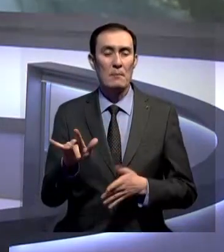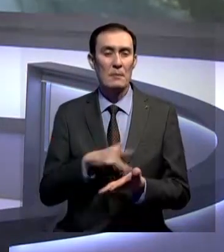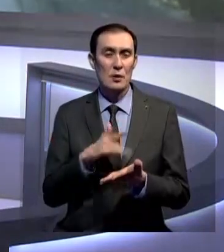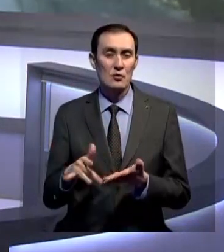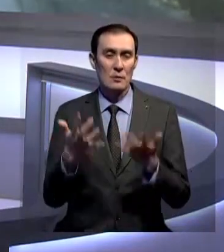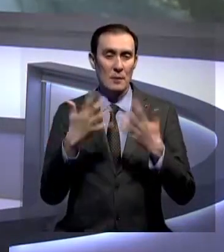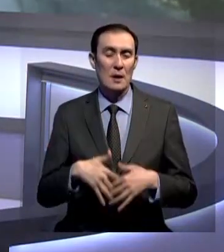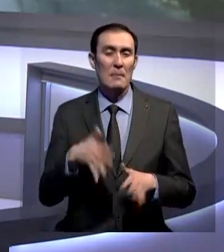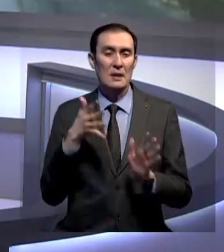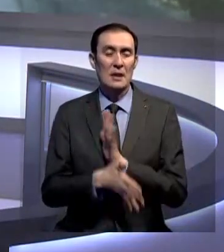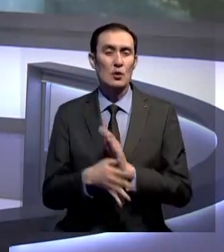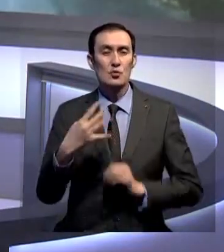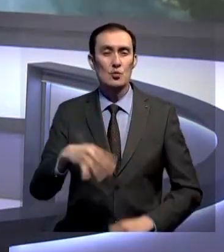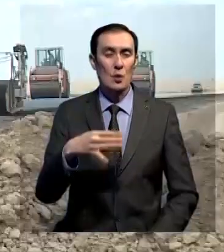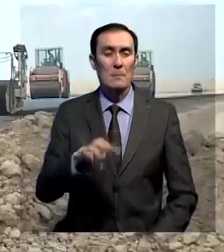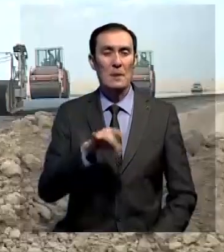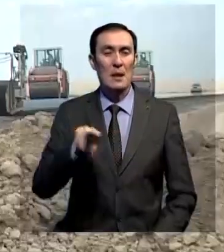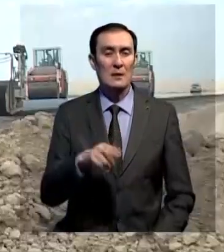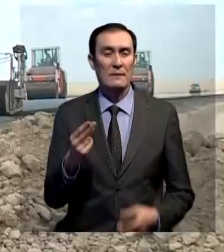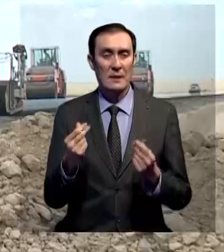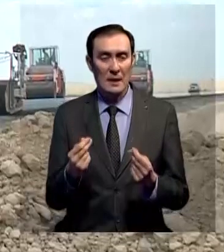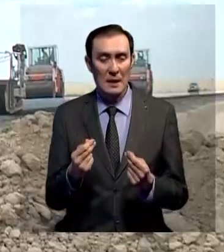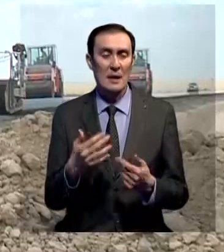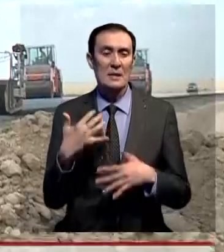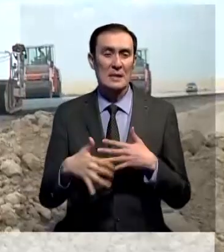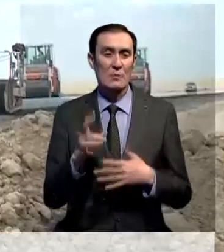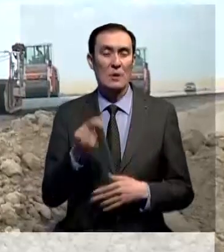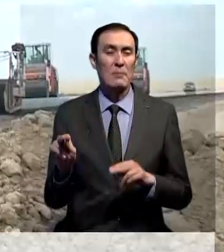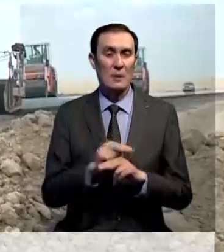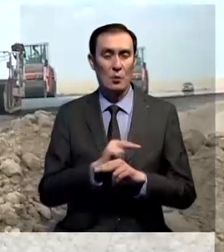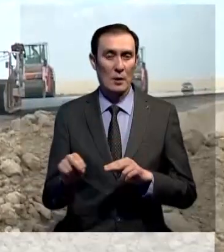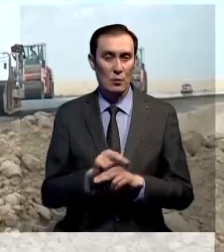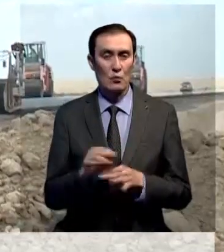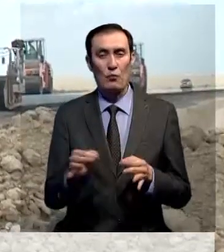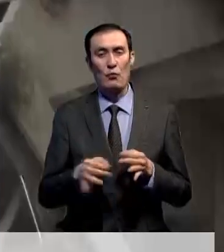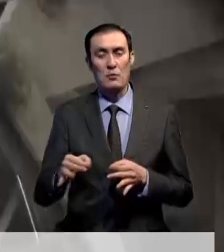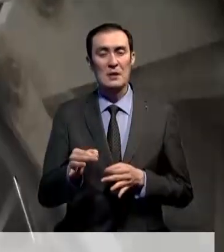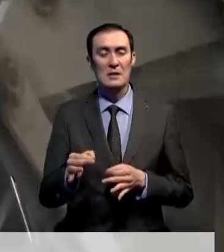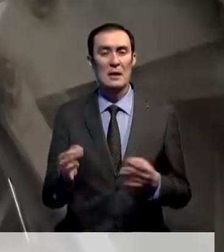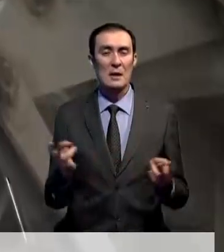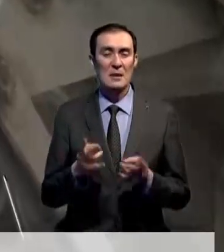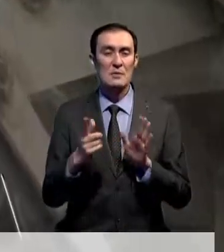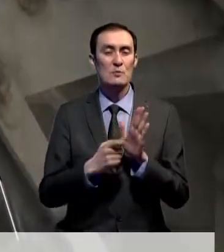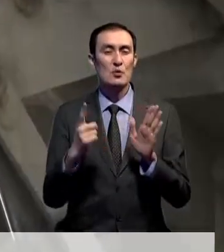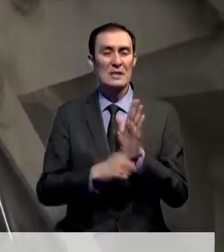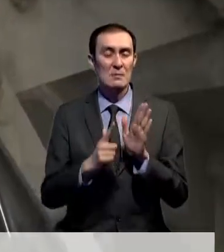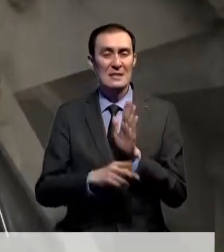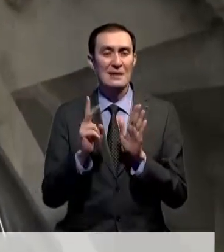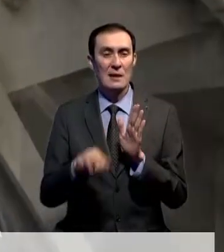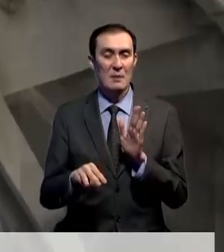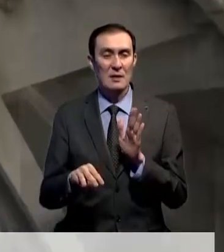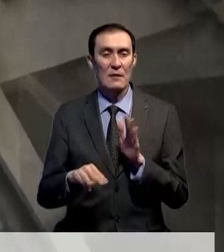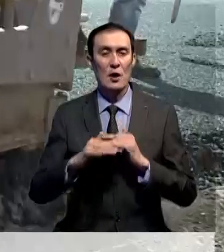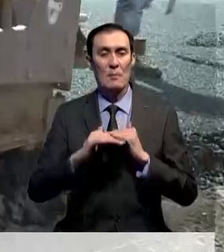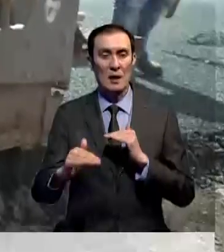предварительным подсчетам потратят более 40 миллиардов тенге. Среднему и капитальному ремонту в регионе подлежат 770